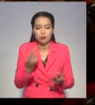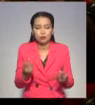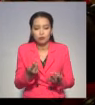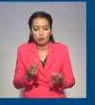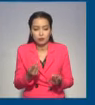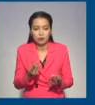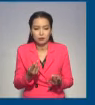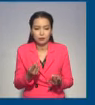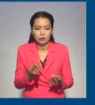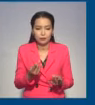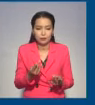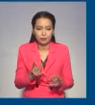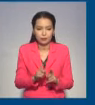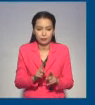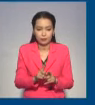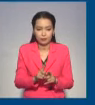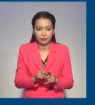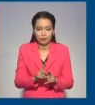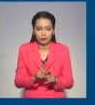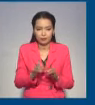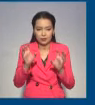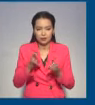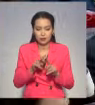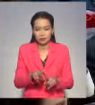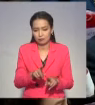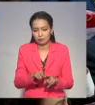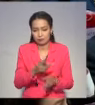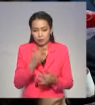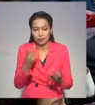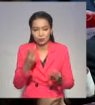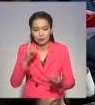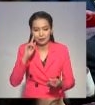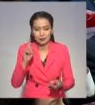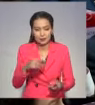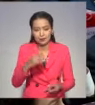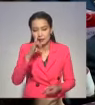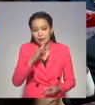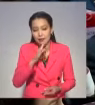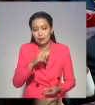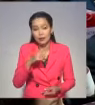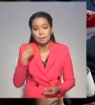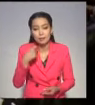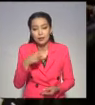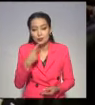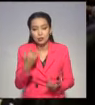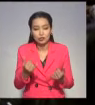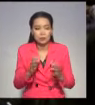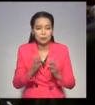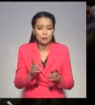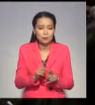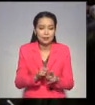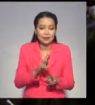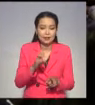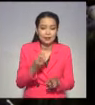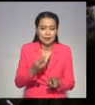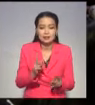случае не должны ущемляться по языковому принципу. Это я подчеркиваю. Подытожив, президент сказал, что все войны в мире происходят от